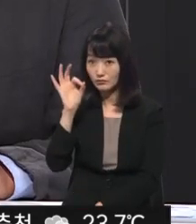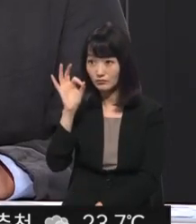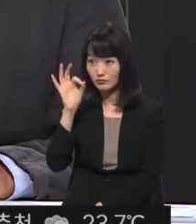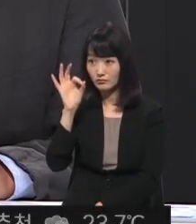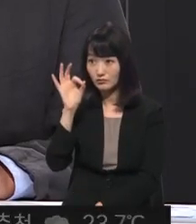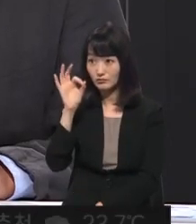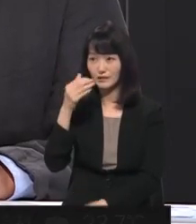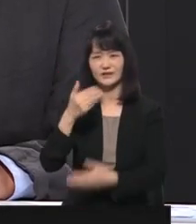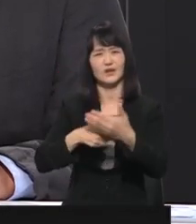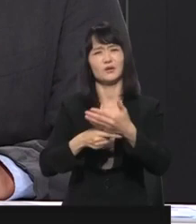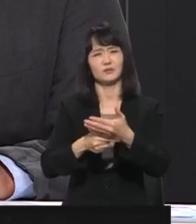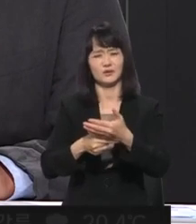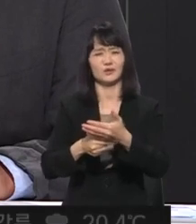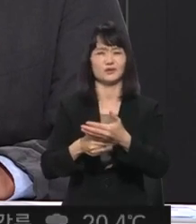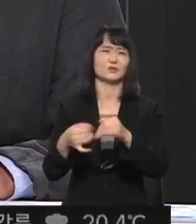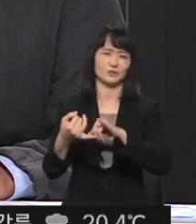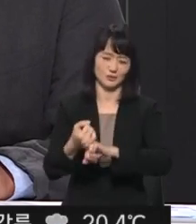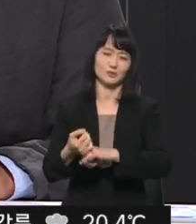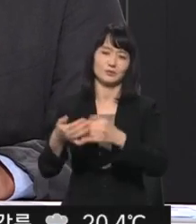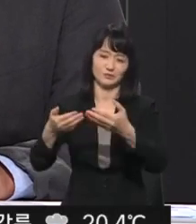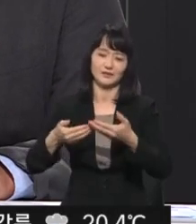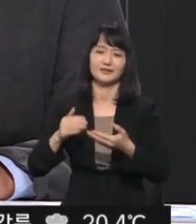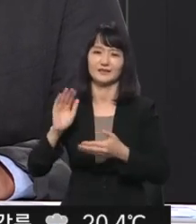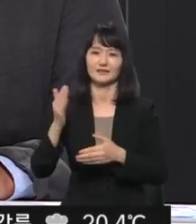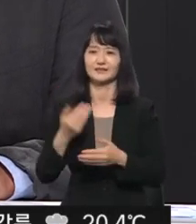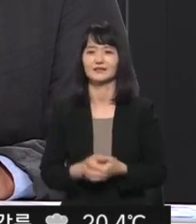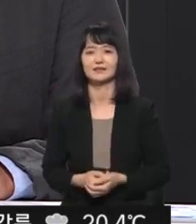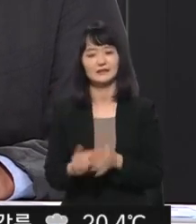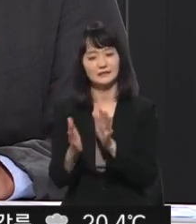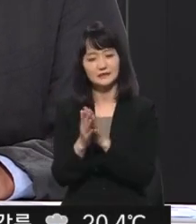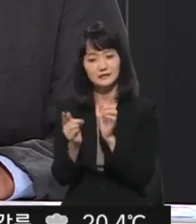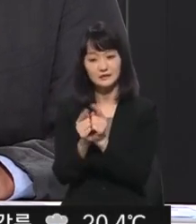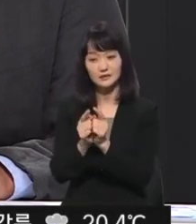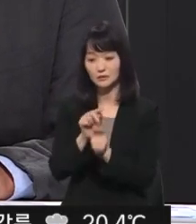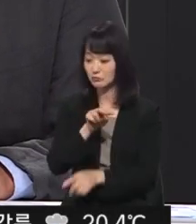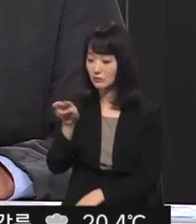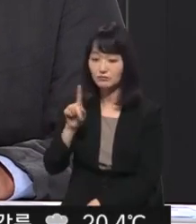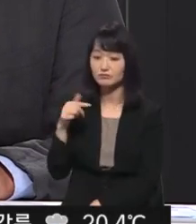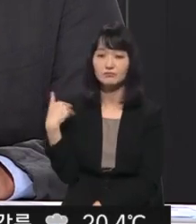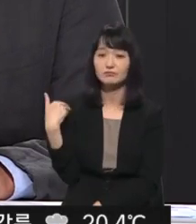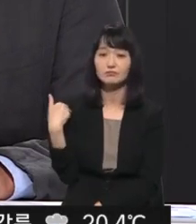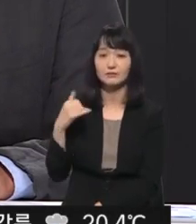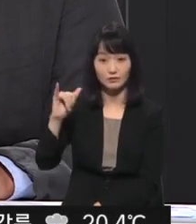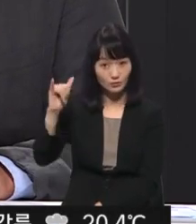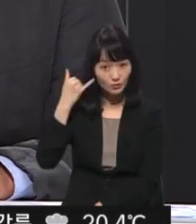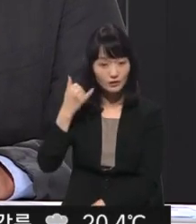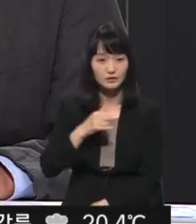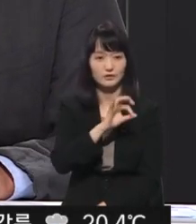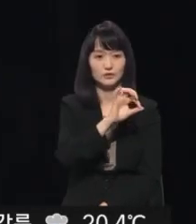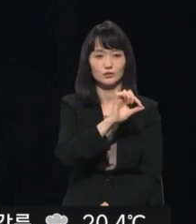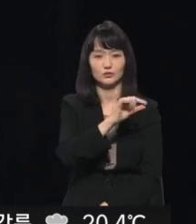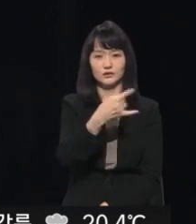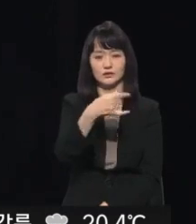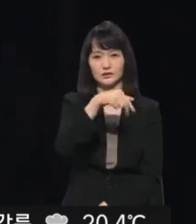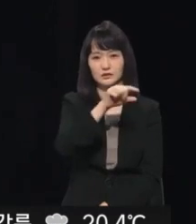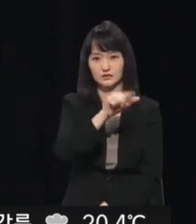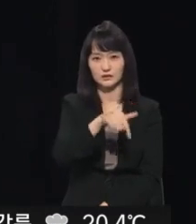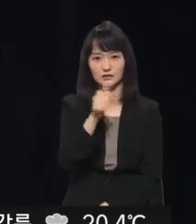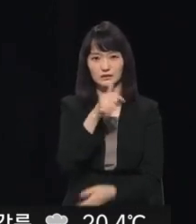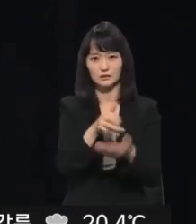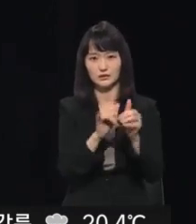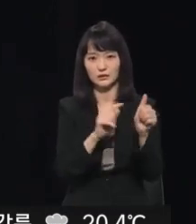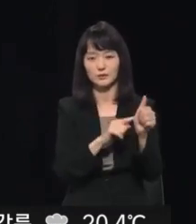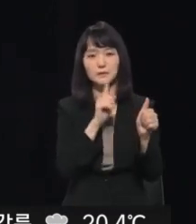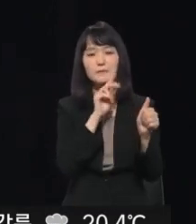영업자 도 받는 되요 어쩔 거야 빠르지 무르게 채널 치료는 달라고 하세요 그렇고 인 석전 대변이 저희한테 정정을 해달라고 하는데 들르셔서